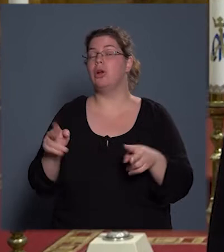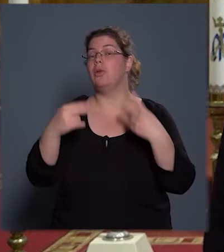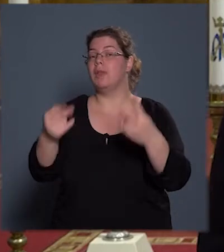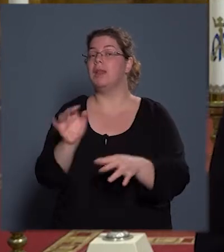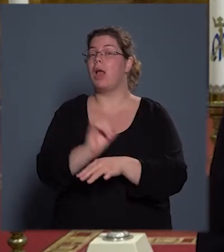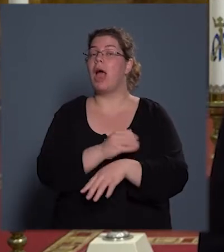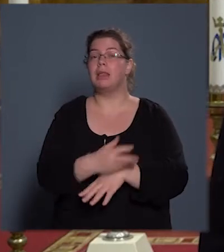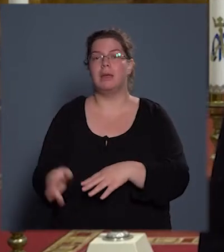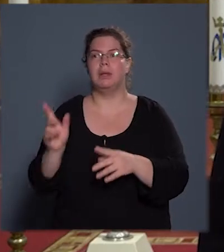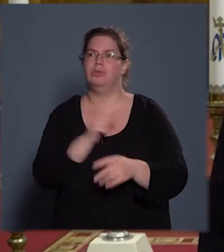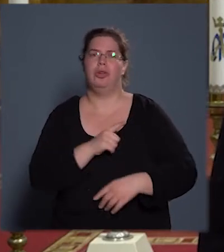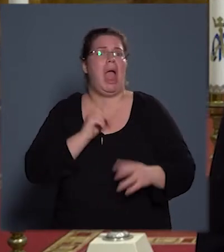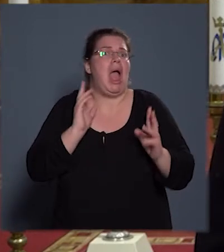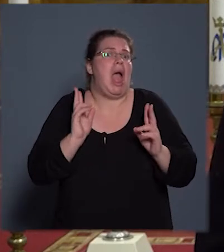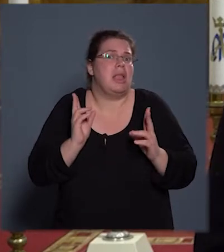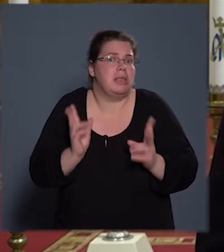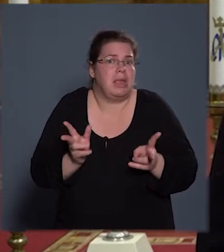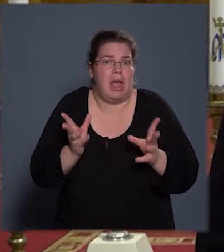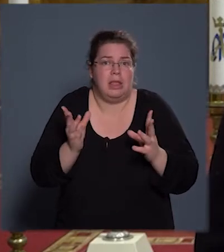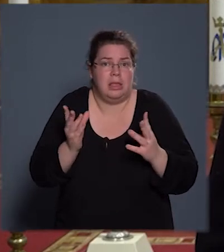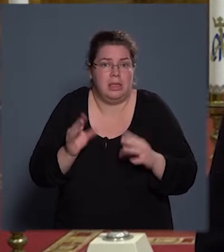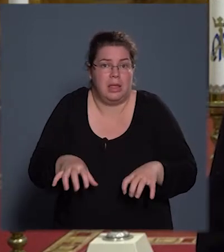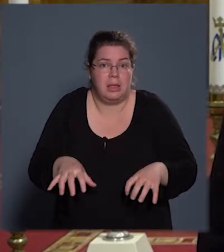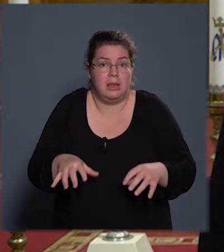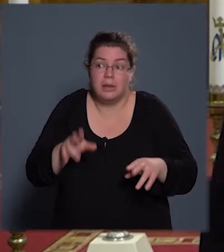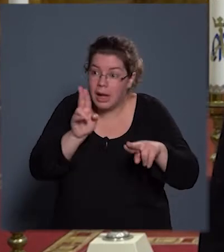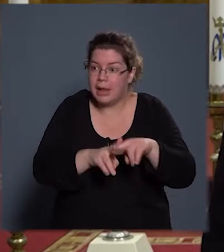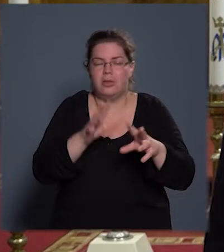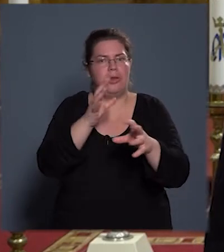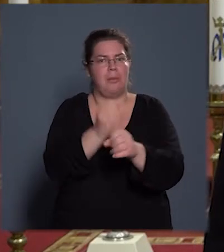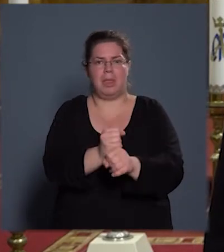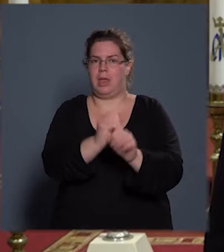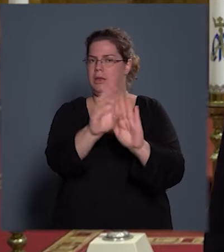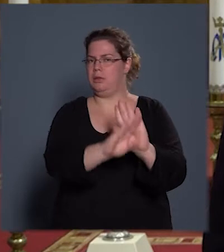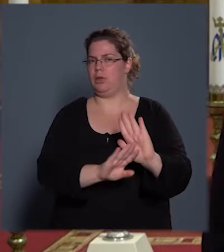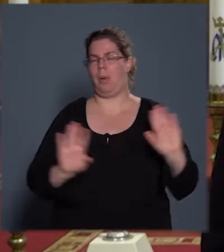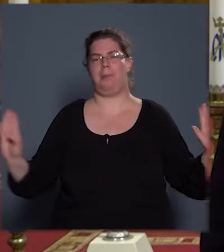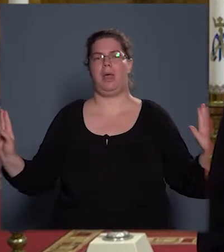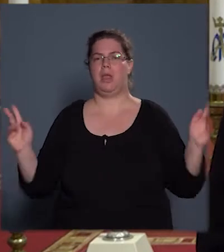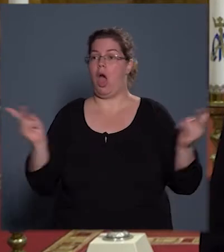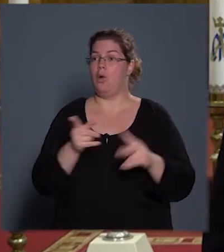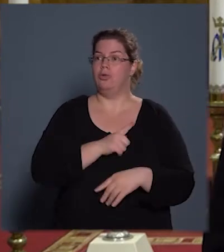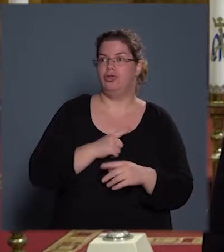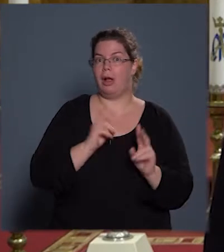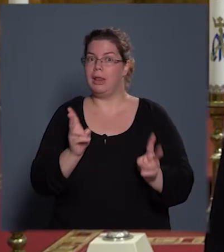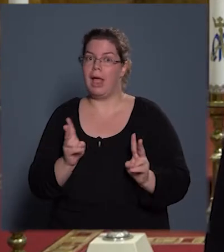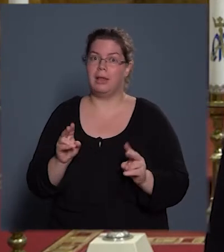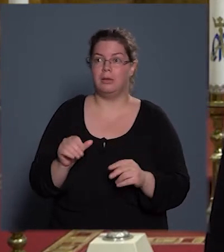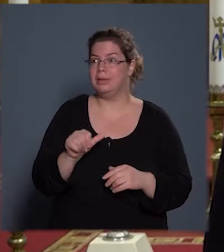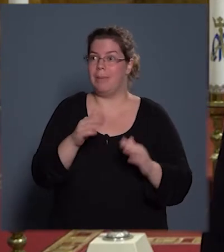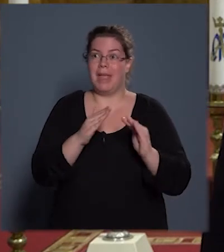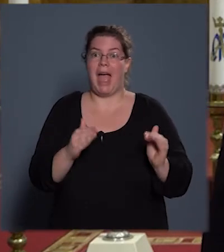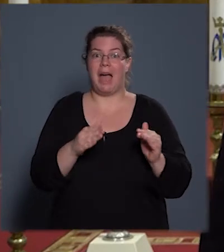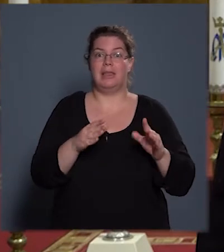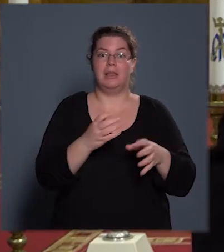csak ennyit kellene tennünk. Rendesen betartanunk a szabályokat, ahol csak lehet, ahol nem egyháztartásban vagyunk